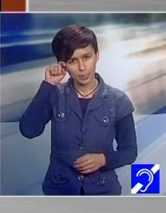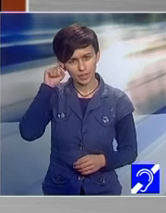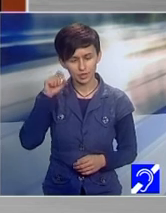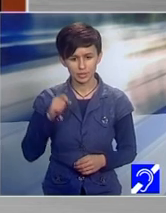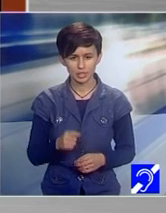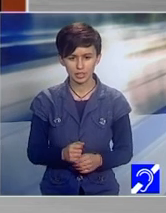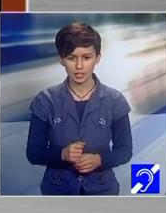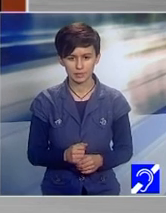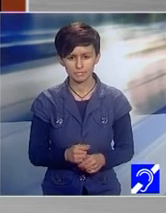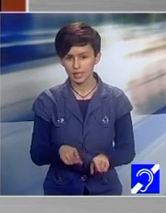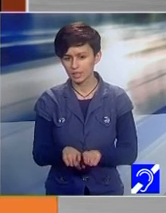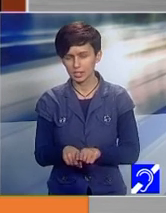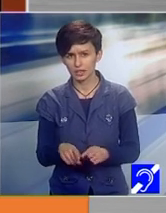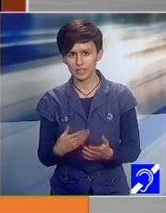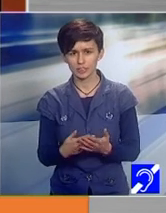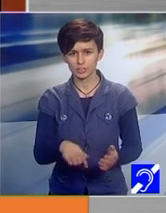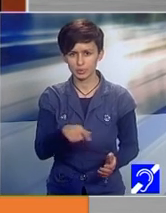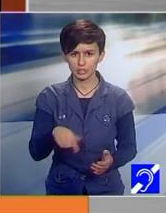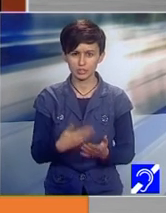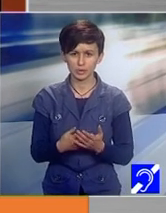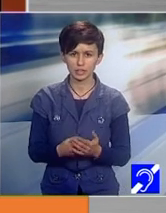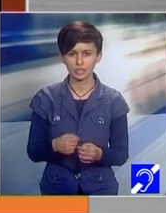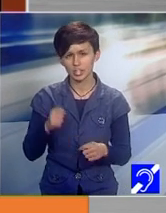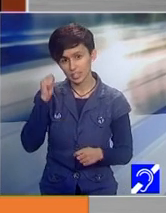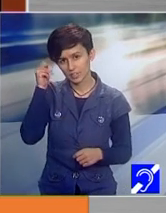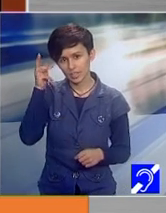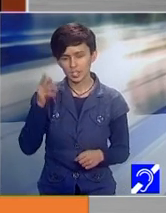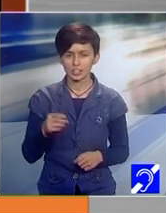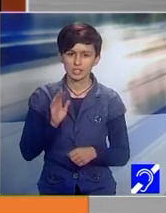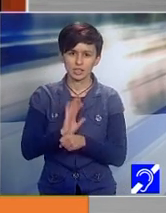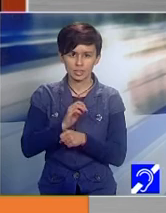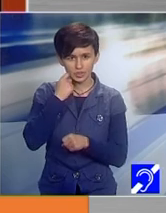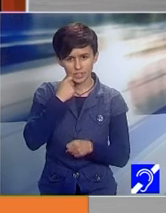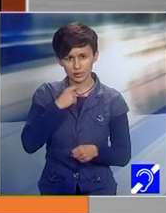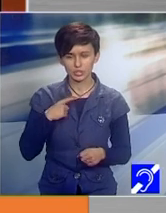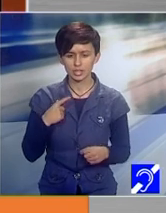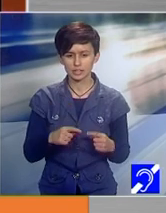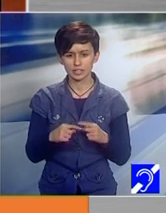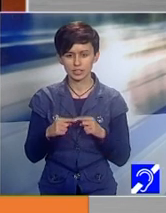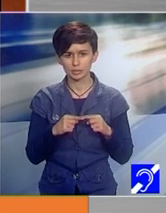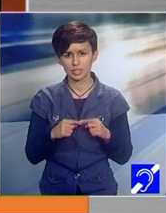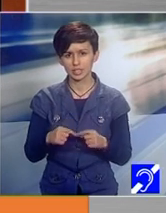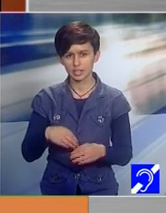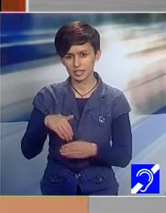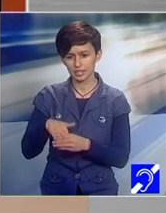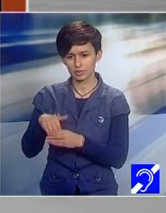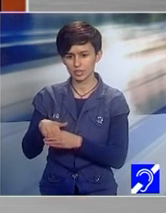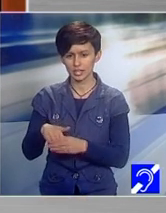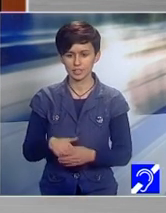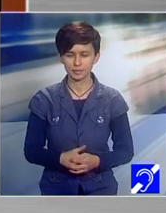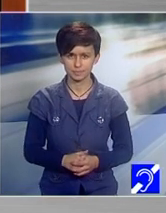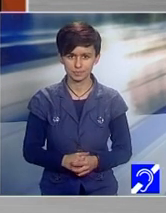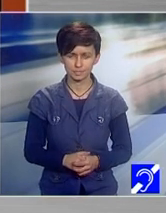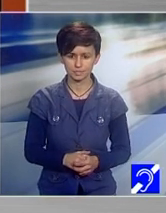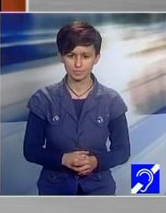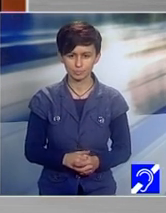noi, fiindcă în fiecare zi la TVR Cluj avem campanie dezbatere electorală, așa că prezentăm oferta.